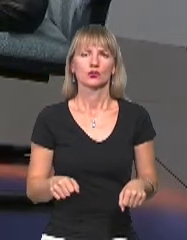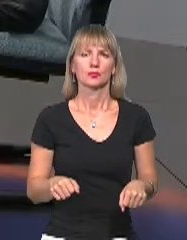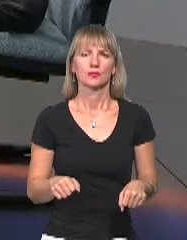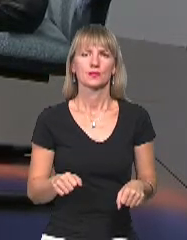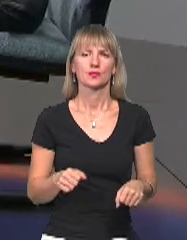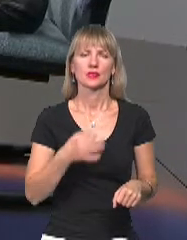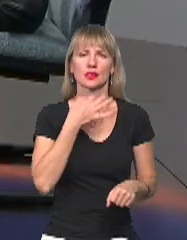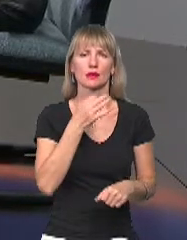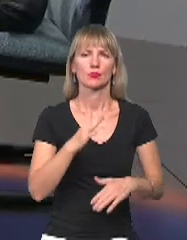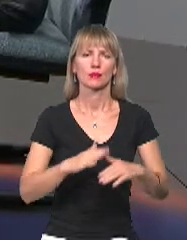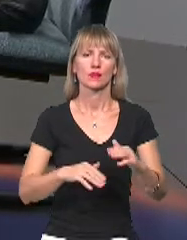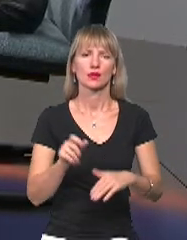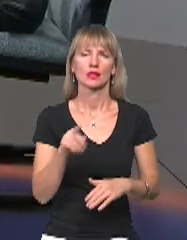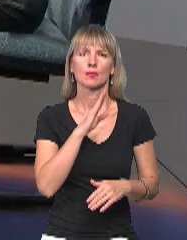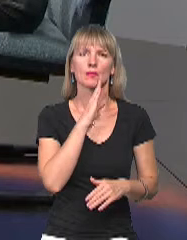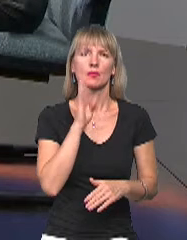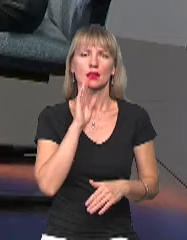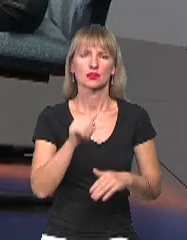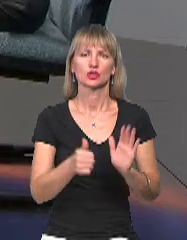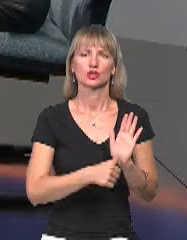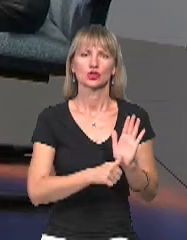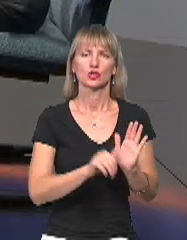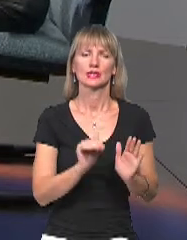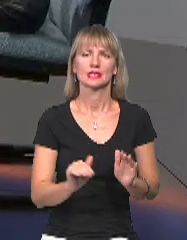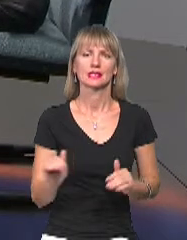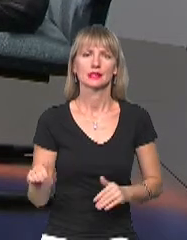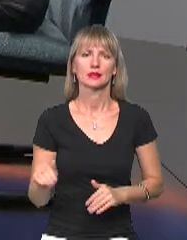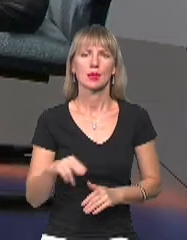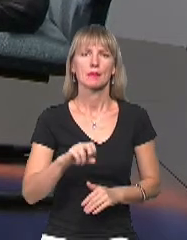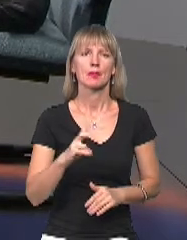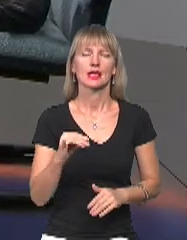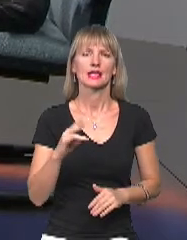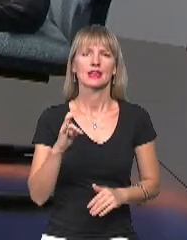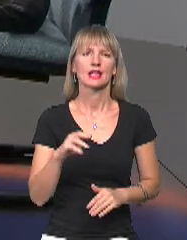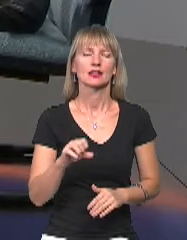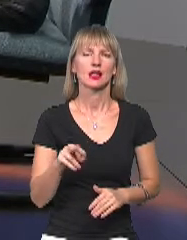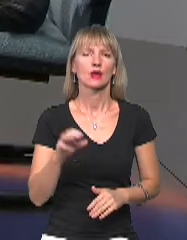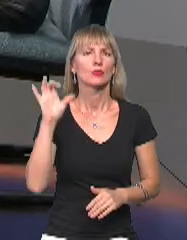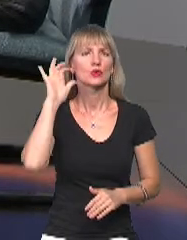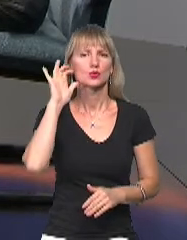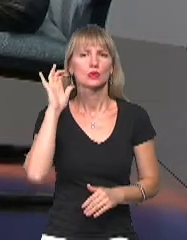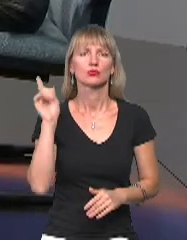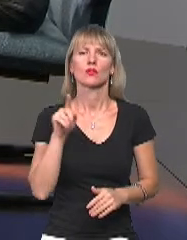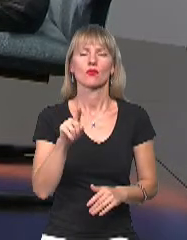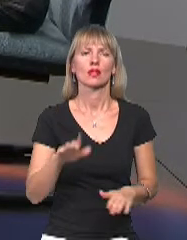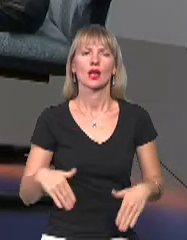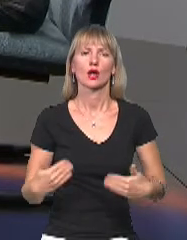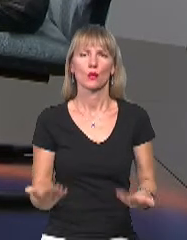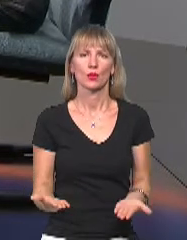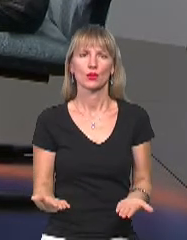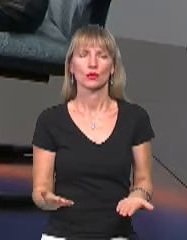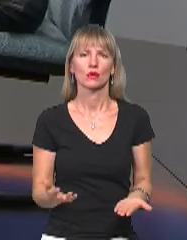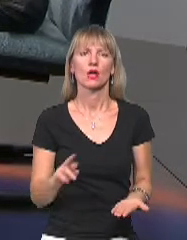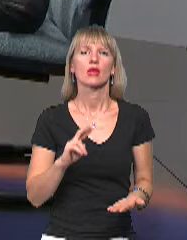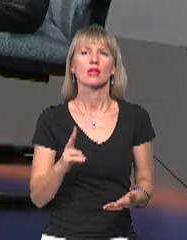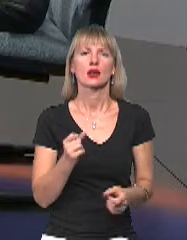можна назвати її фахівцем, бо вона мати шістьох дітей, пані Наталя Сівак. Давайте послухаємо, що вона рекомендує,